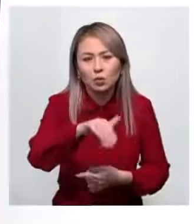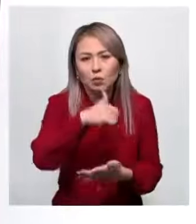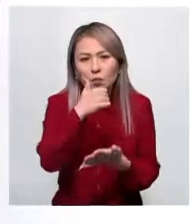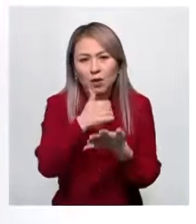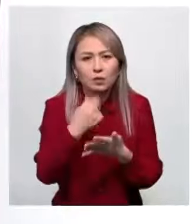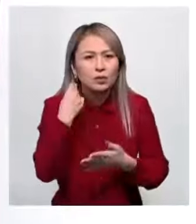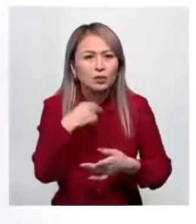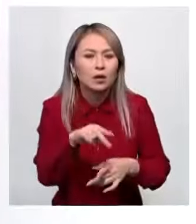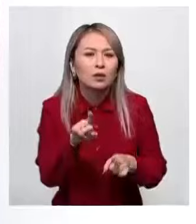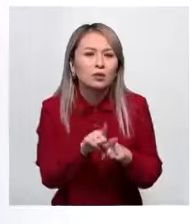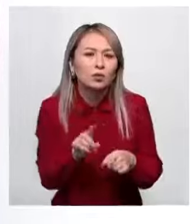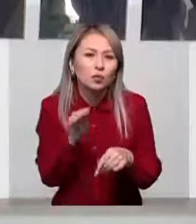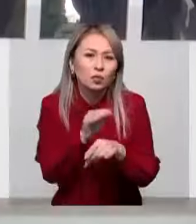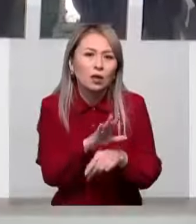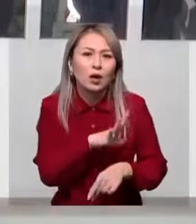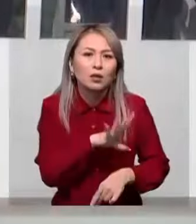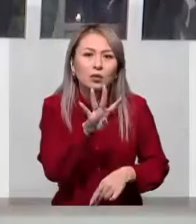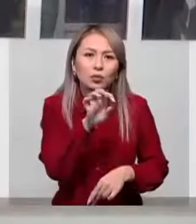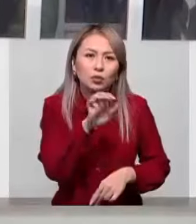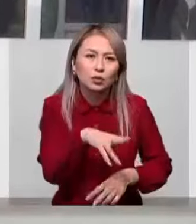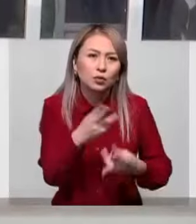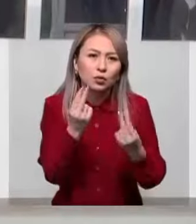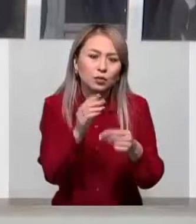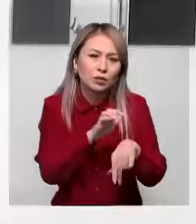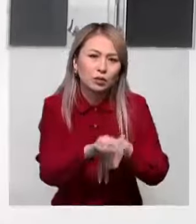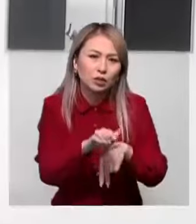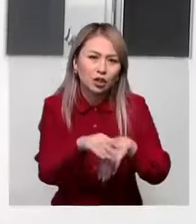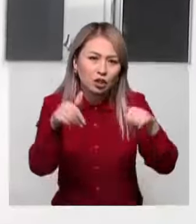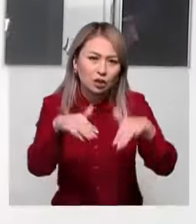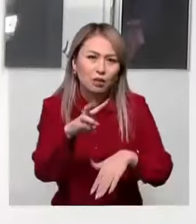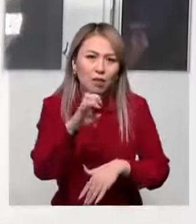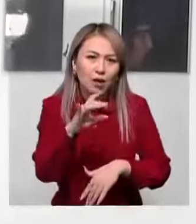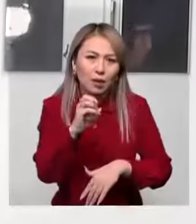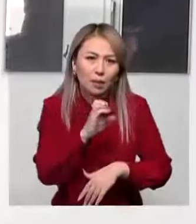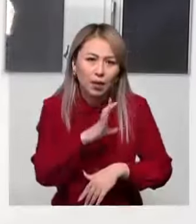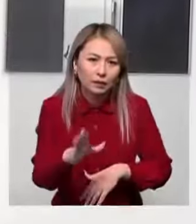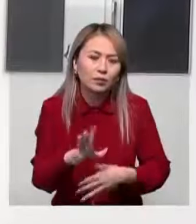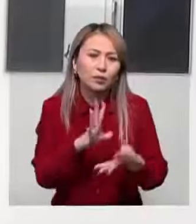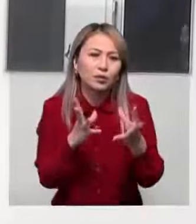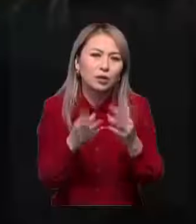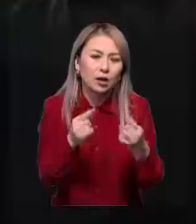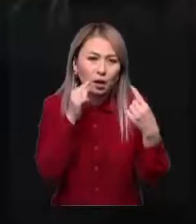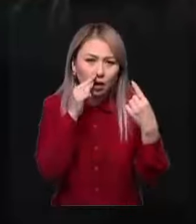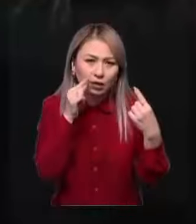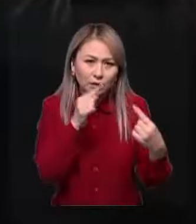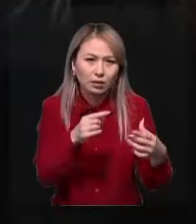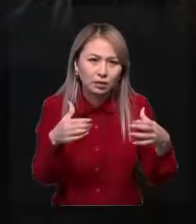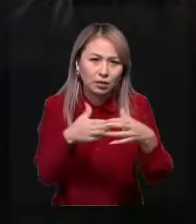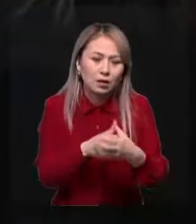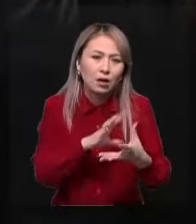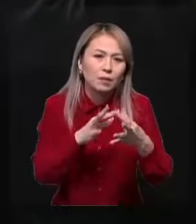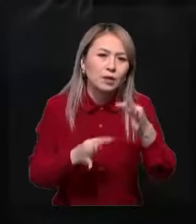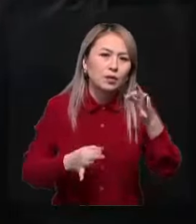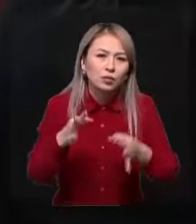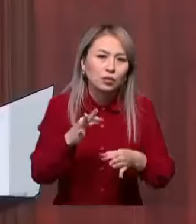4 жылға бас бостандығынан айырды. Сонымен қатар одан 400 мың теңге өндіріледі. Бұл шешімге Мархабаевтың өкілдері қарсы.